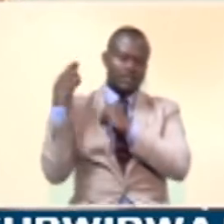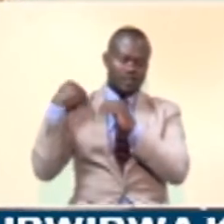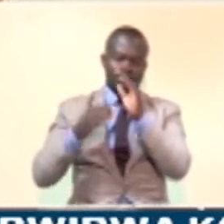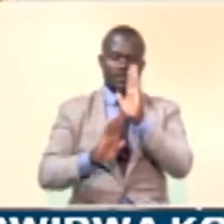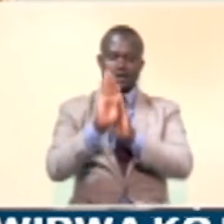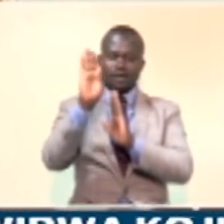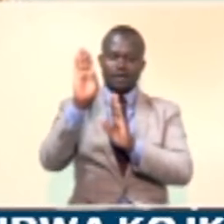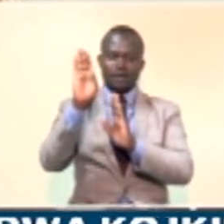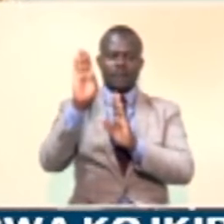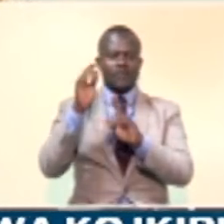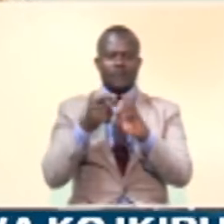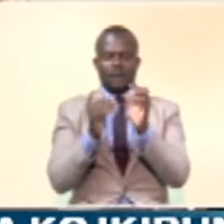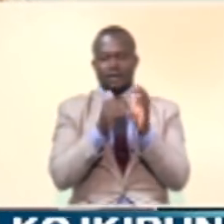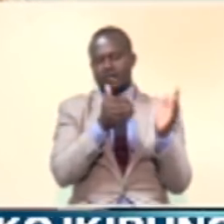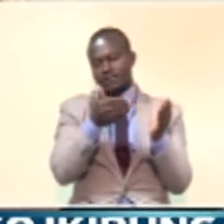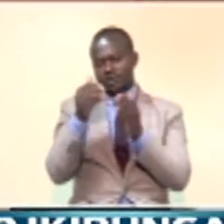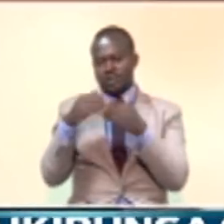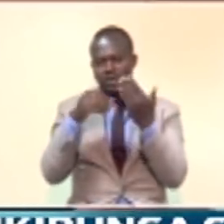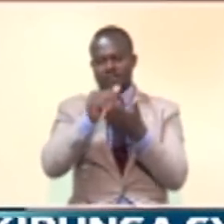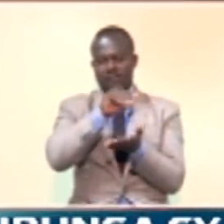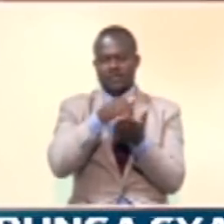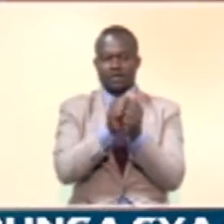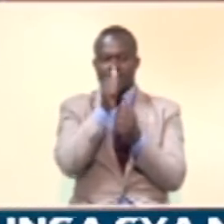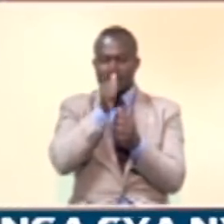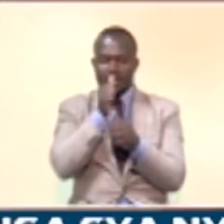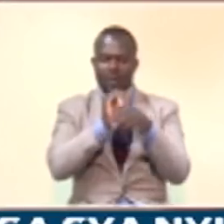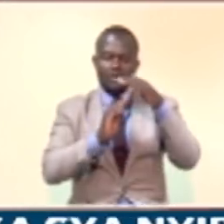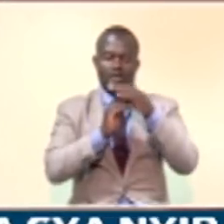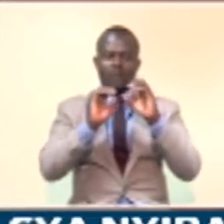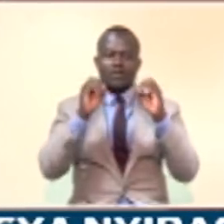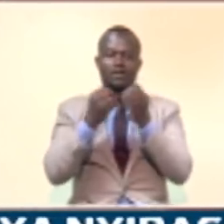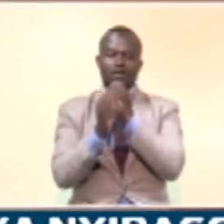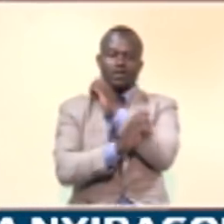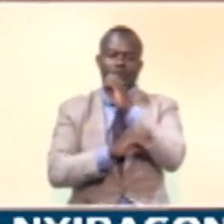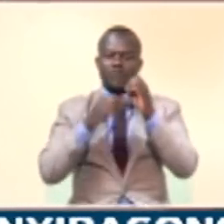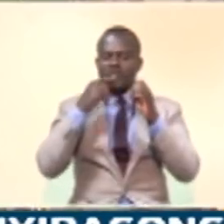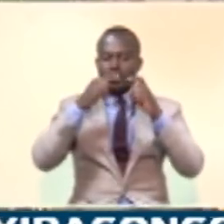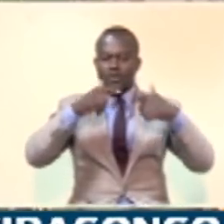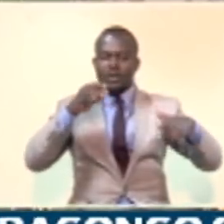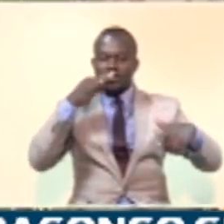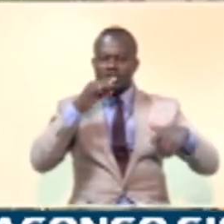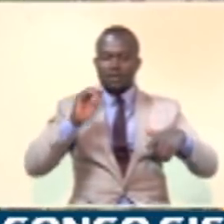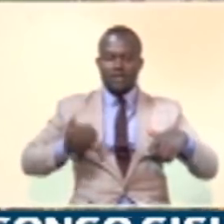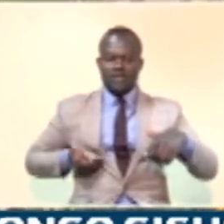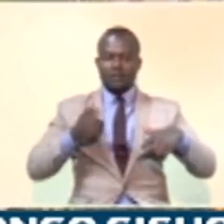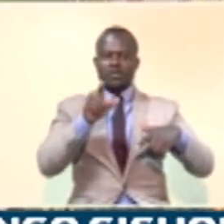iterambere. Ku rundi ruhande kandi, umuyobozi w'iki kigo ari kumwe n'umunyamabanga mukuru w'umuryango w'ibihugu bivuga Igifaransa Madame Louise Mushikiwabo, basinyanye na